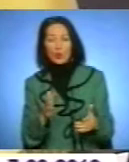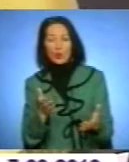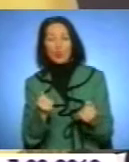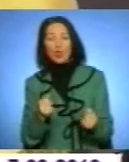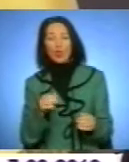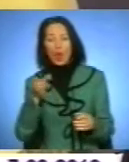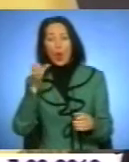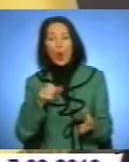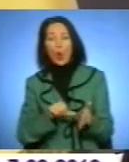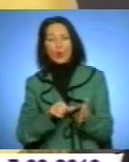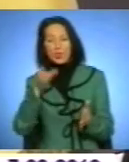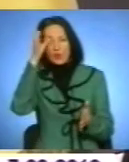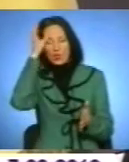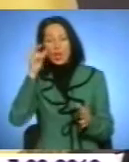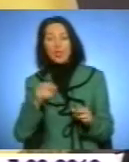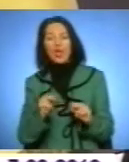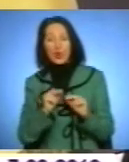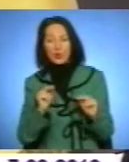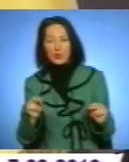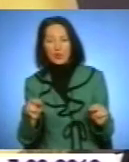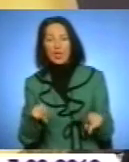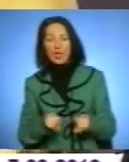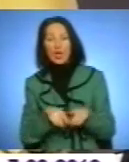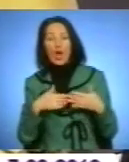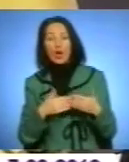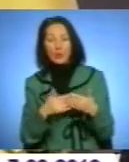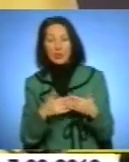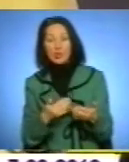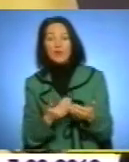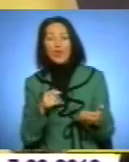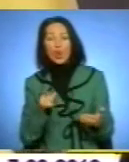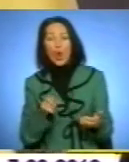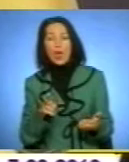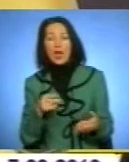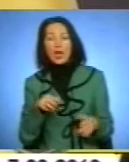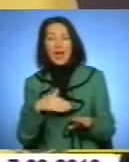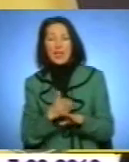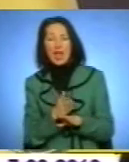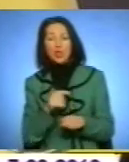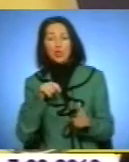Від того, наскільки якісно і змістовно ми насичимо